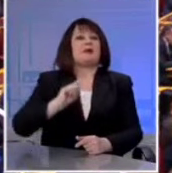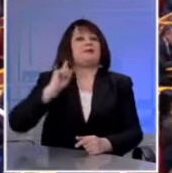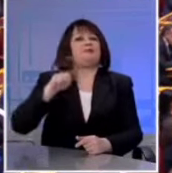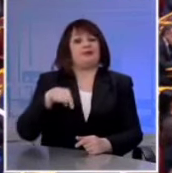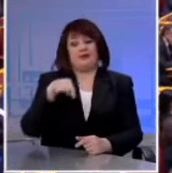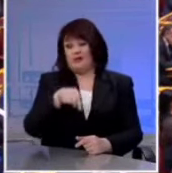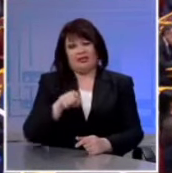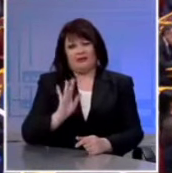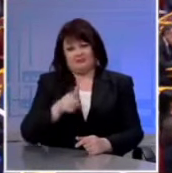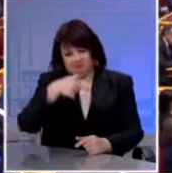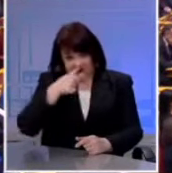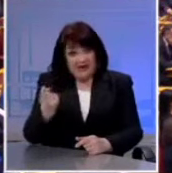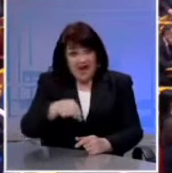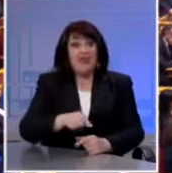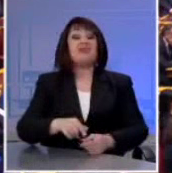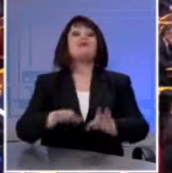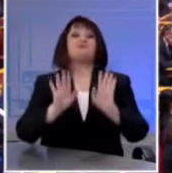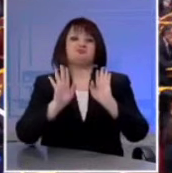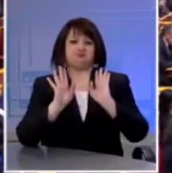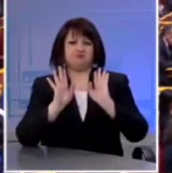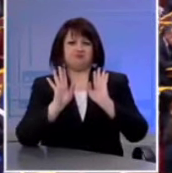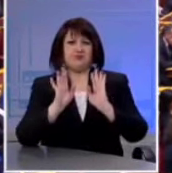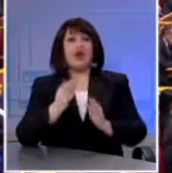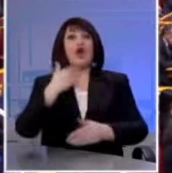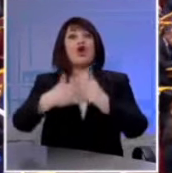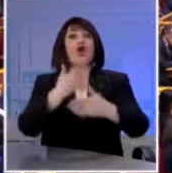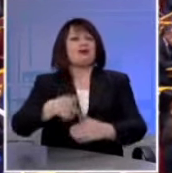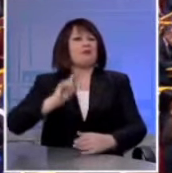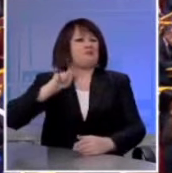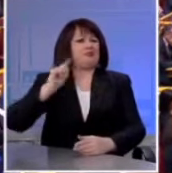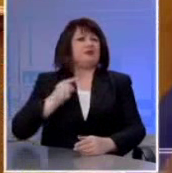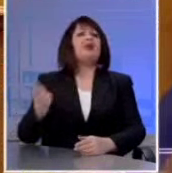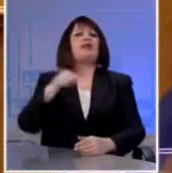αυτή τη συζήτηση, όπως δεν καταδεχόταν τόσα χρόνια να παραστεί.